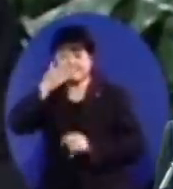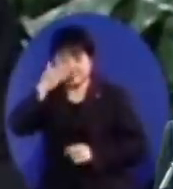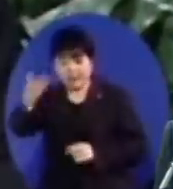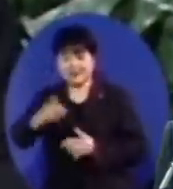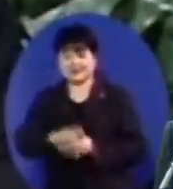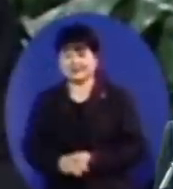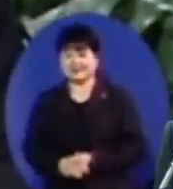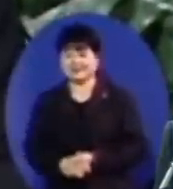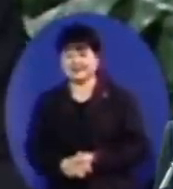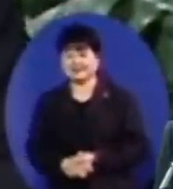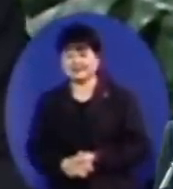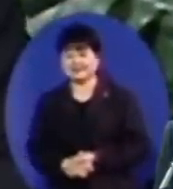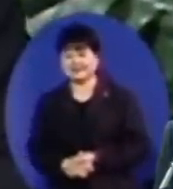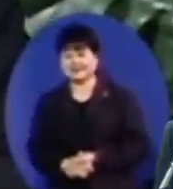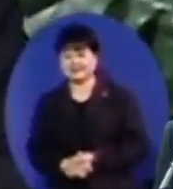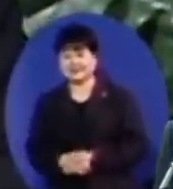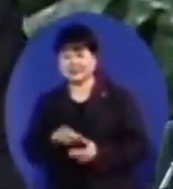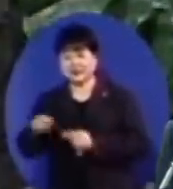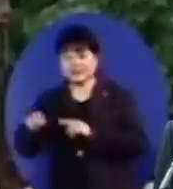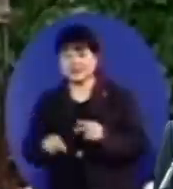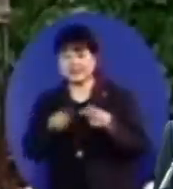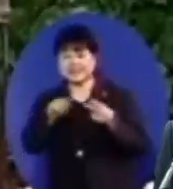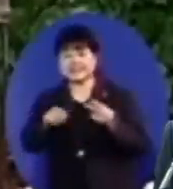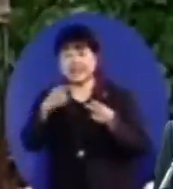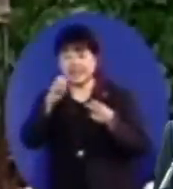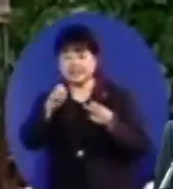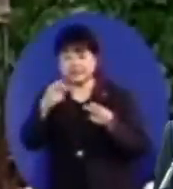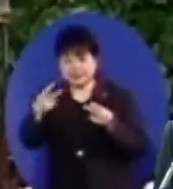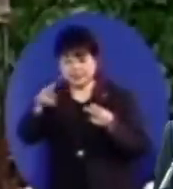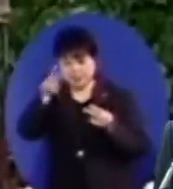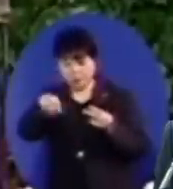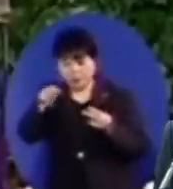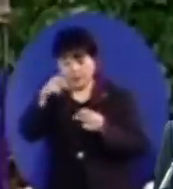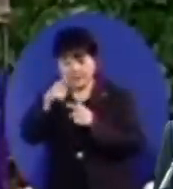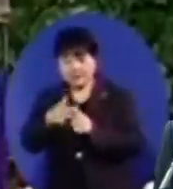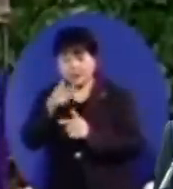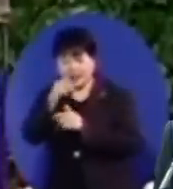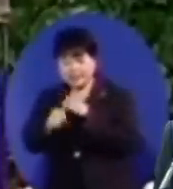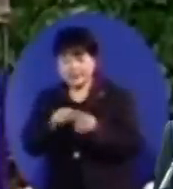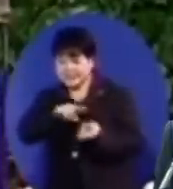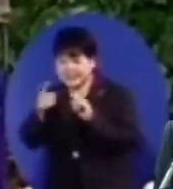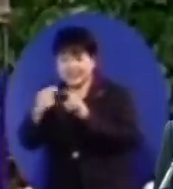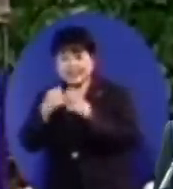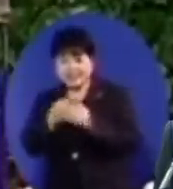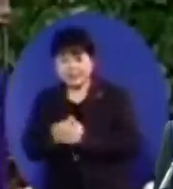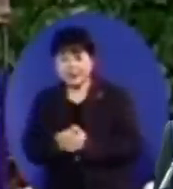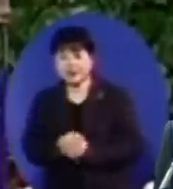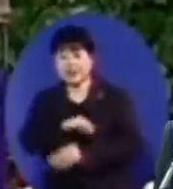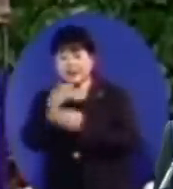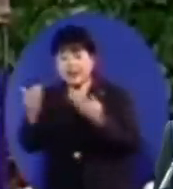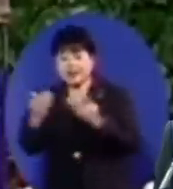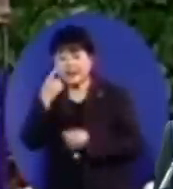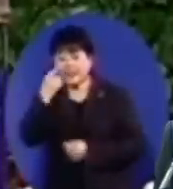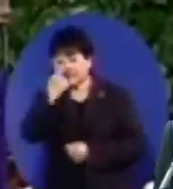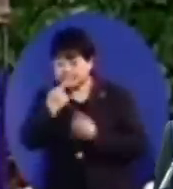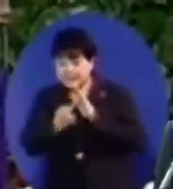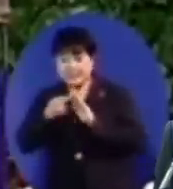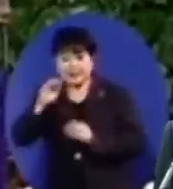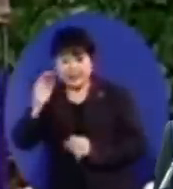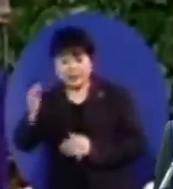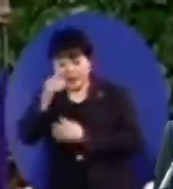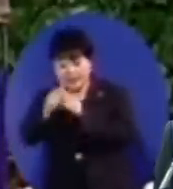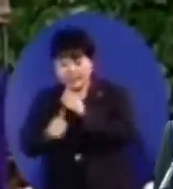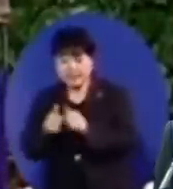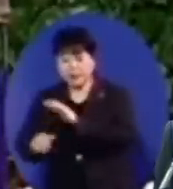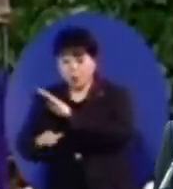것입니다. 사도행전 2장 32절로 33절에 이 예수를 하나님이 살리신지라 우리가 다 이 일의 증인이로다.